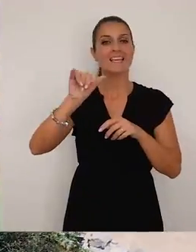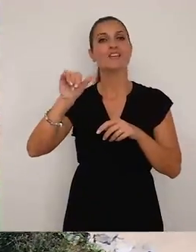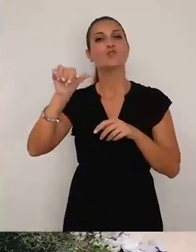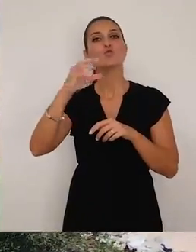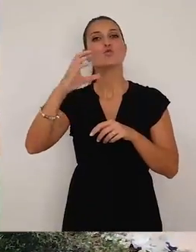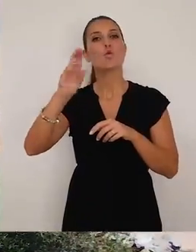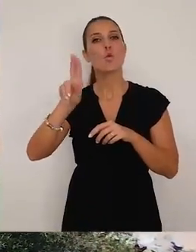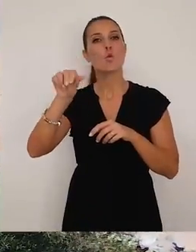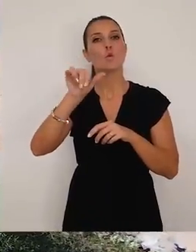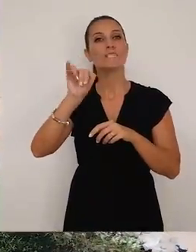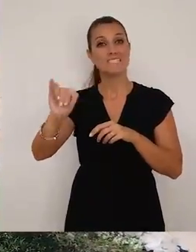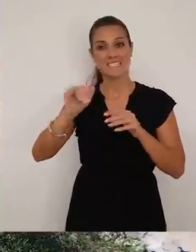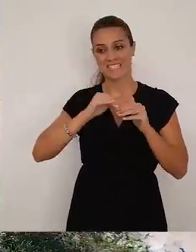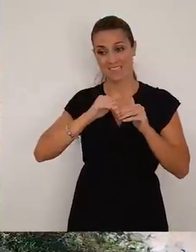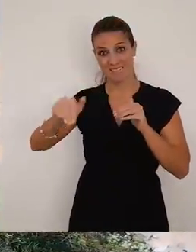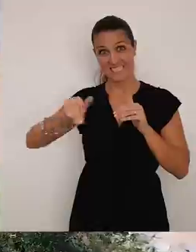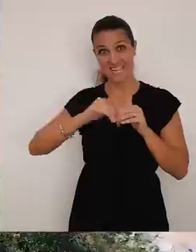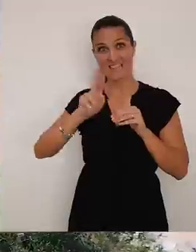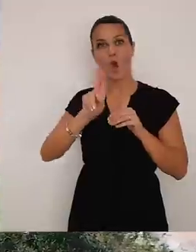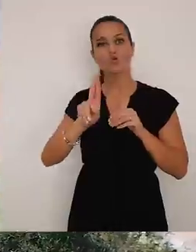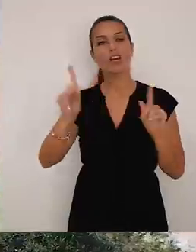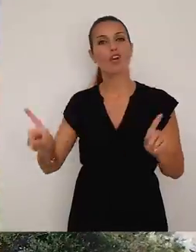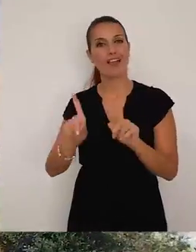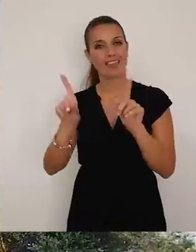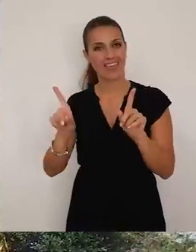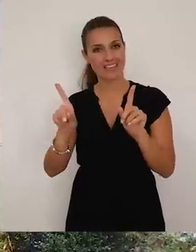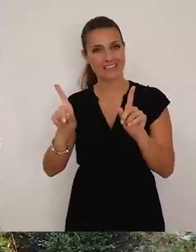collega il paese a Oggiano La Chiesa.